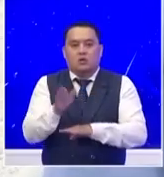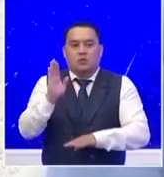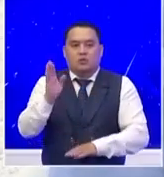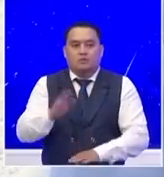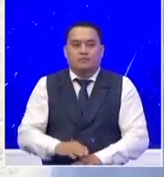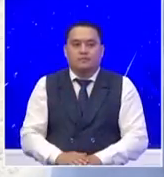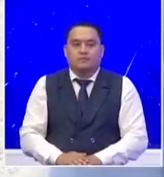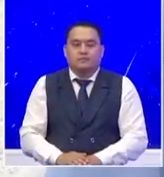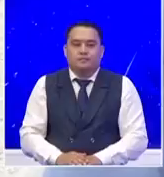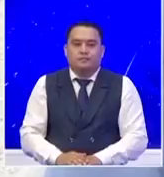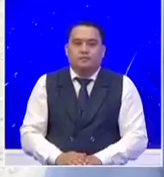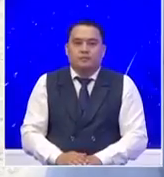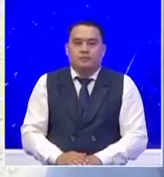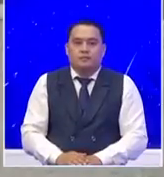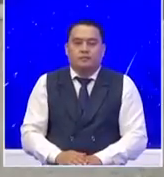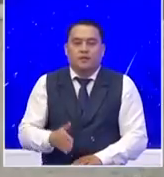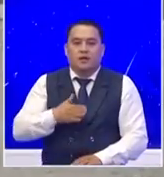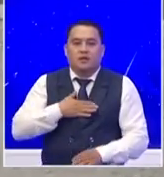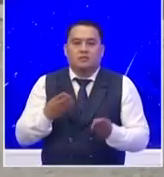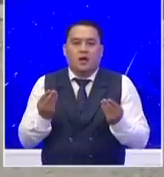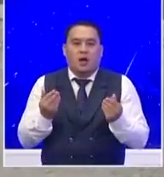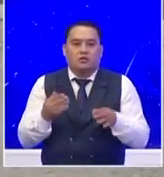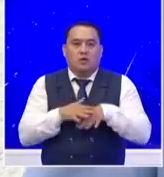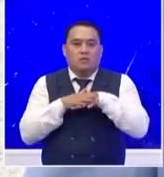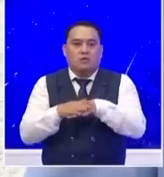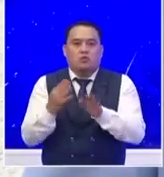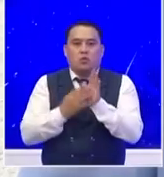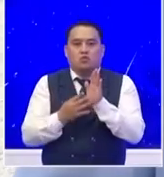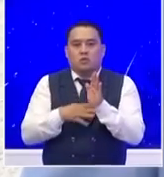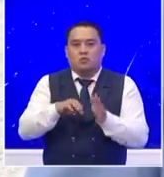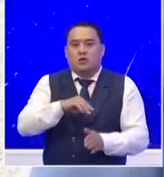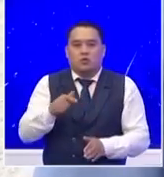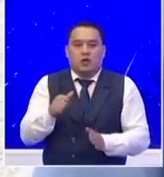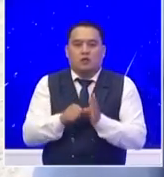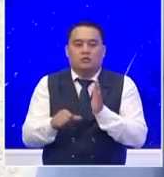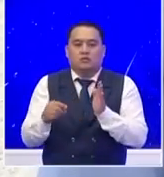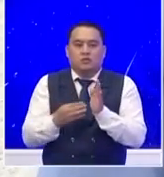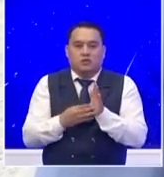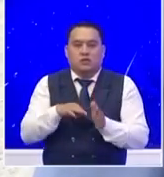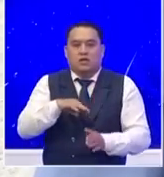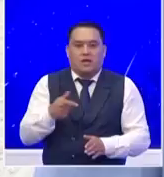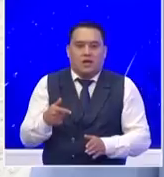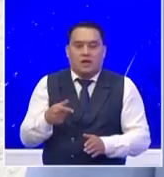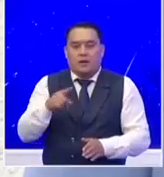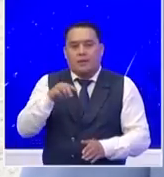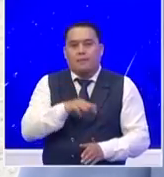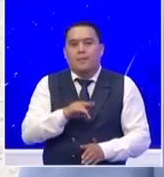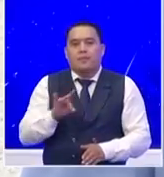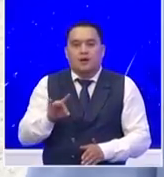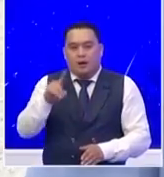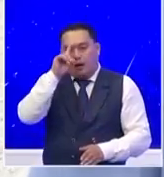Аула көріктендіру бойынша жағы бөлінген қаражат 90,678,000 теңге. Оның мінекей мамыр айында